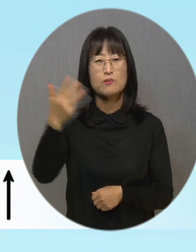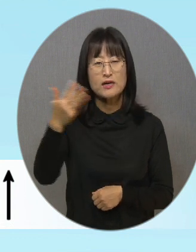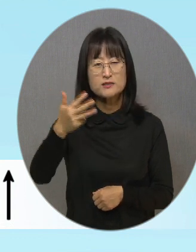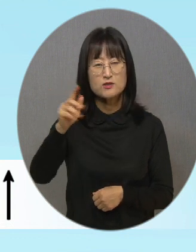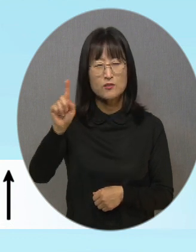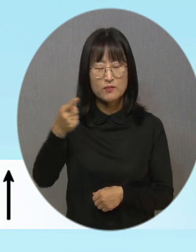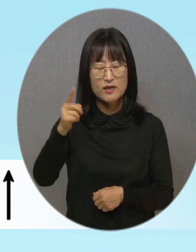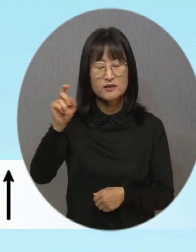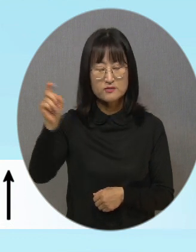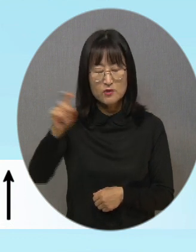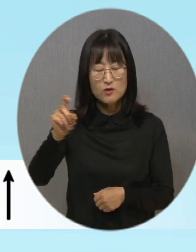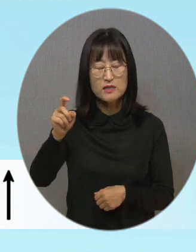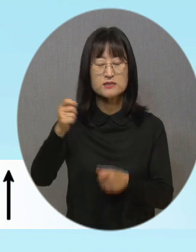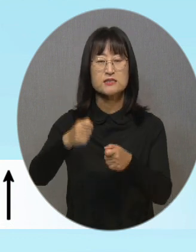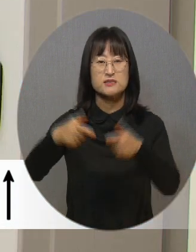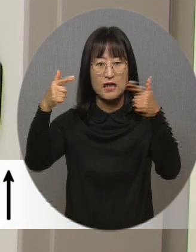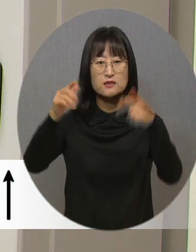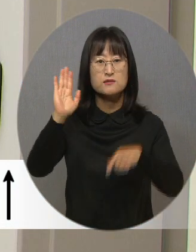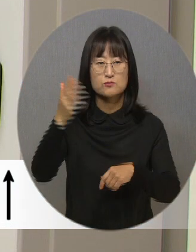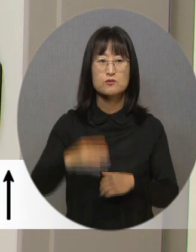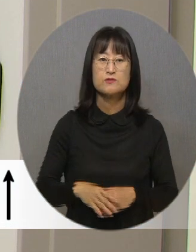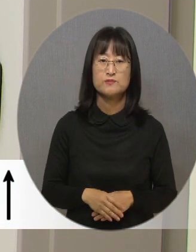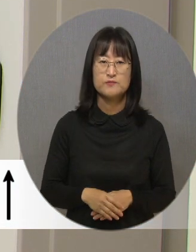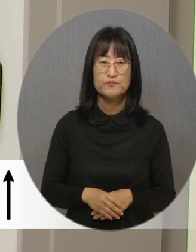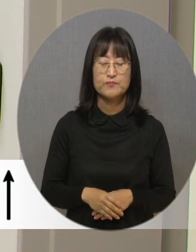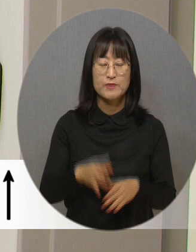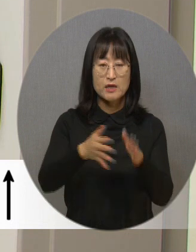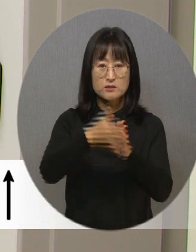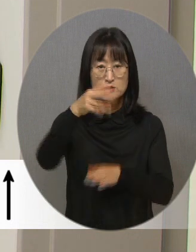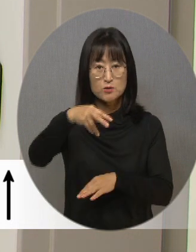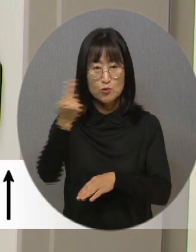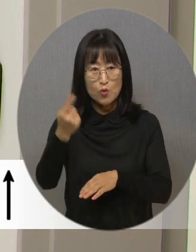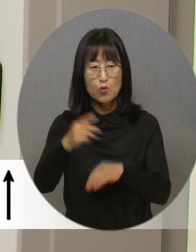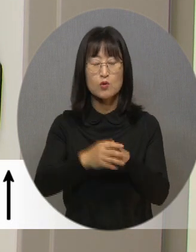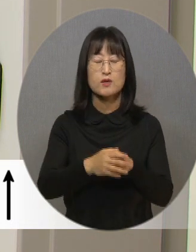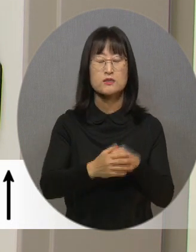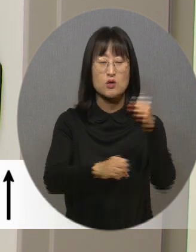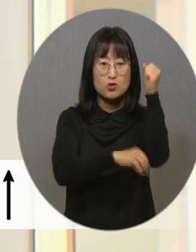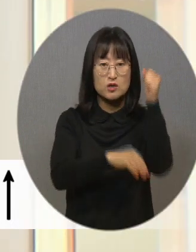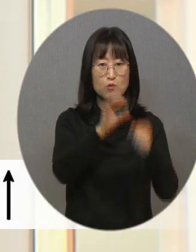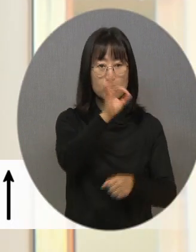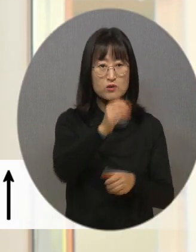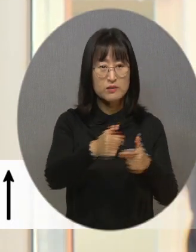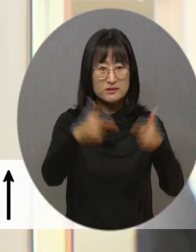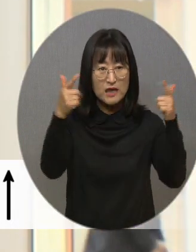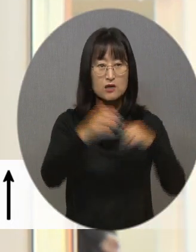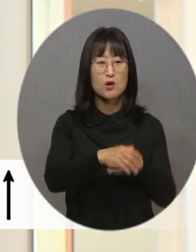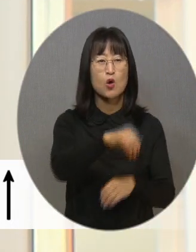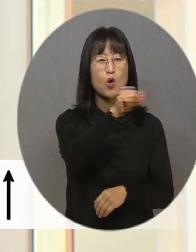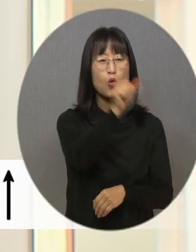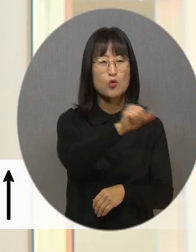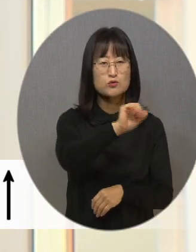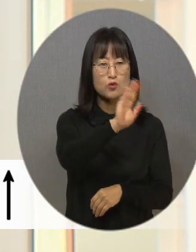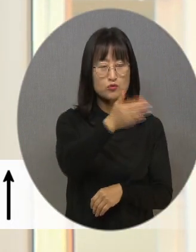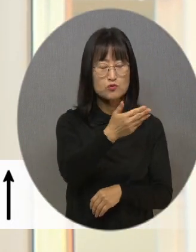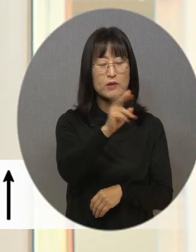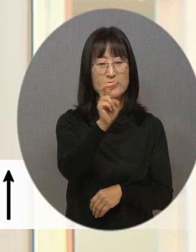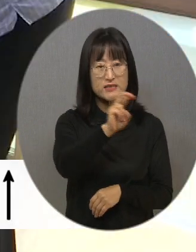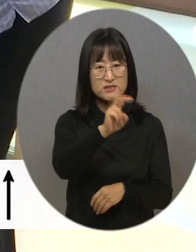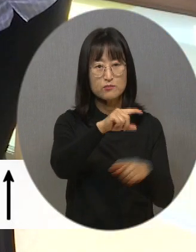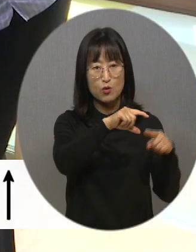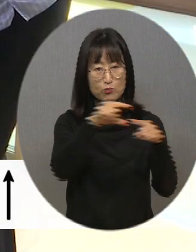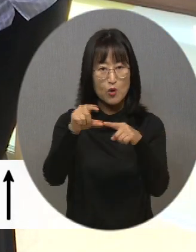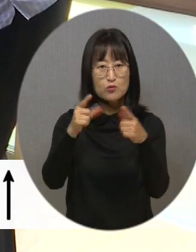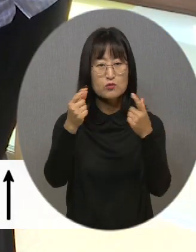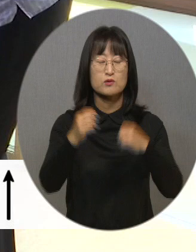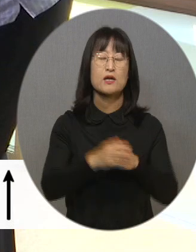함께 상승한 것으로 확인됐습니다. 시도별 평균 단가 상승 금액은 약 5,920원으로 지원금